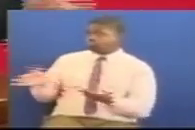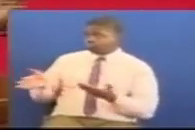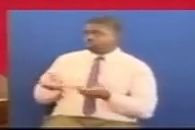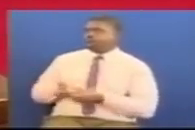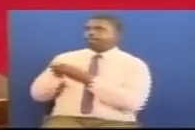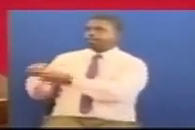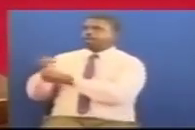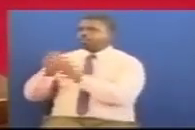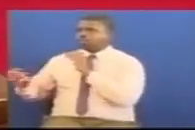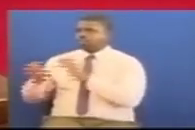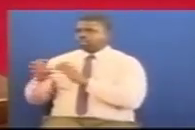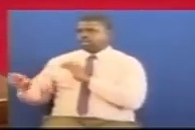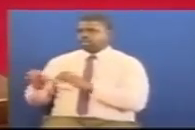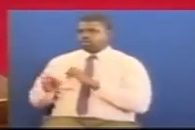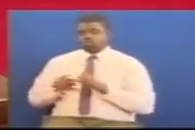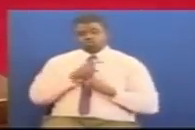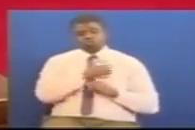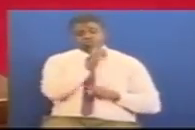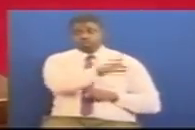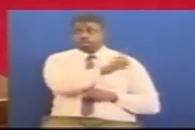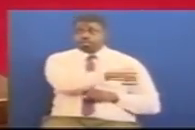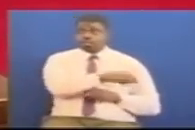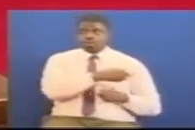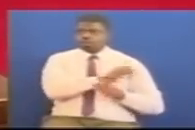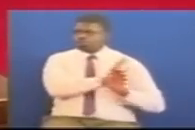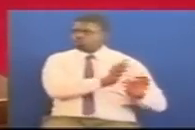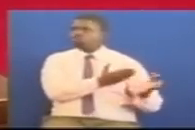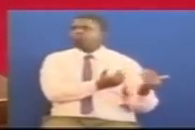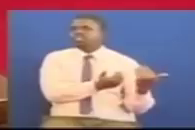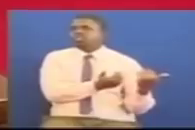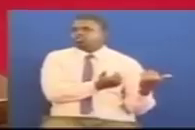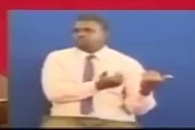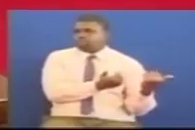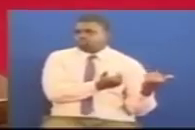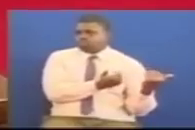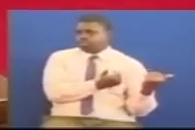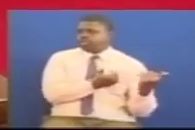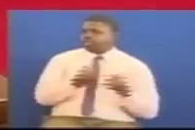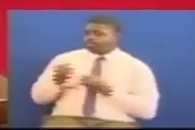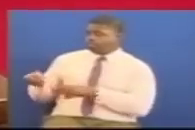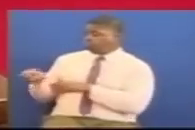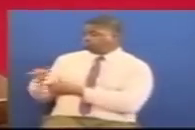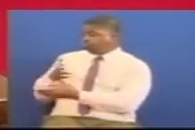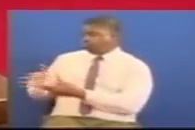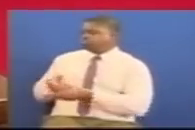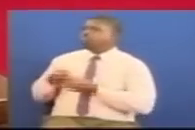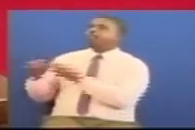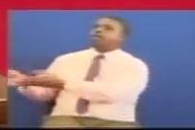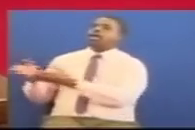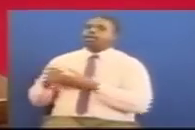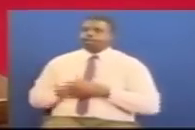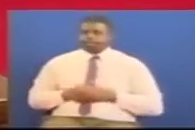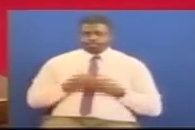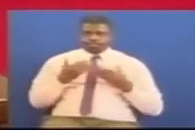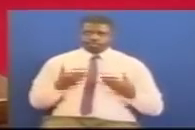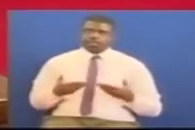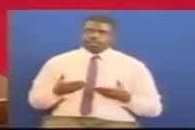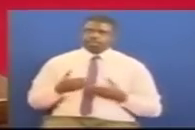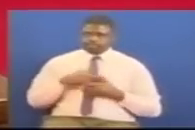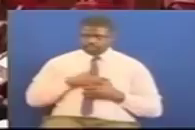mengine yavutike kwenda kuwekeza pale, kwa sababu mwisho wa siku ni makampuni ambayo yanakwenda kupata faida na wananchi vile vile. Kwa hiyo